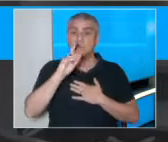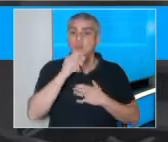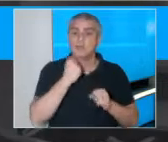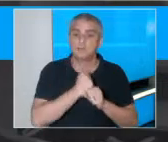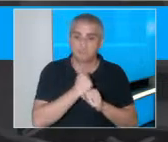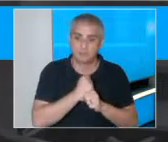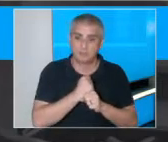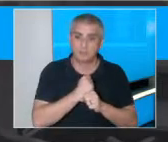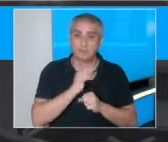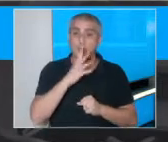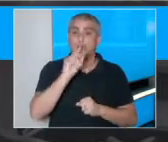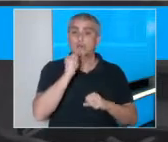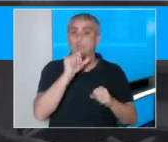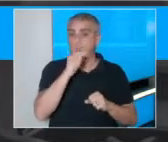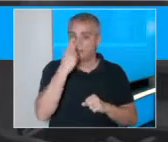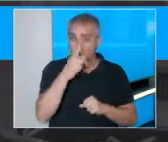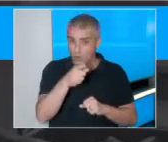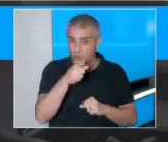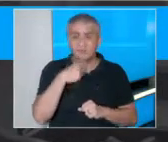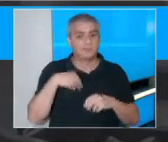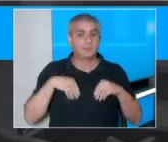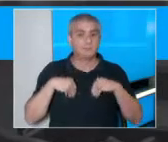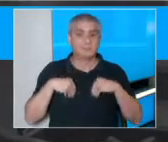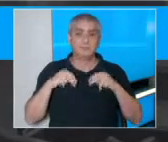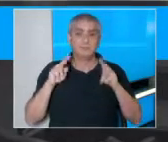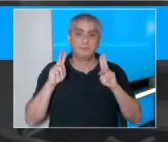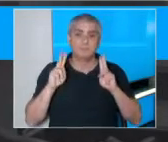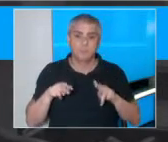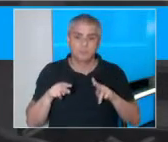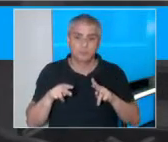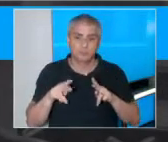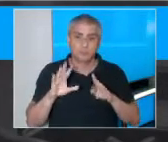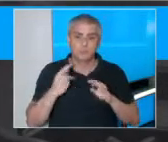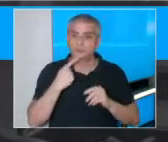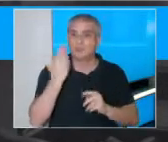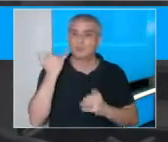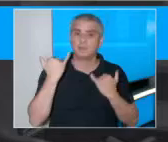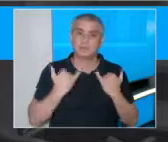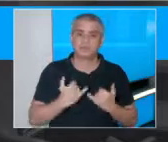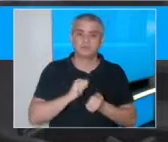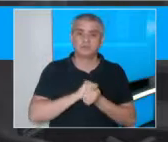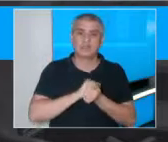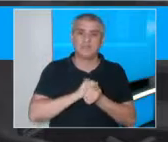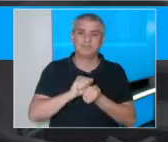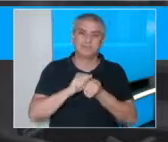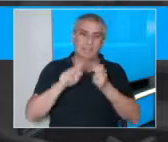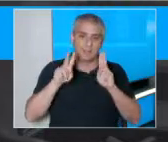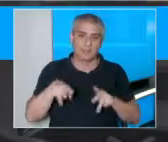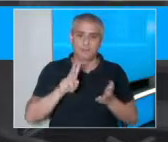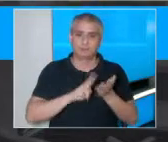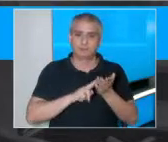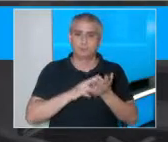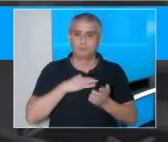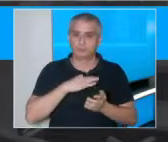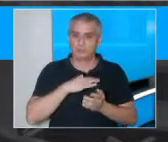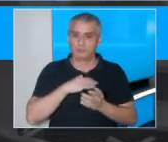אמסלם, מה שדודי אמסלם רואה פה, וזה אני מסכים איתו לחלוטין, זה מה שאמרתי לכם עכשיו, רמיסה טוטלית של הזכויות